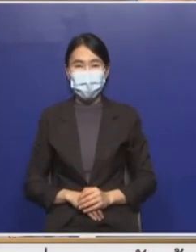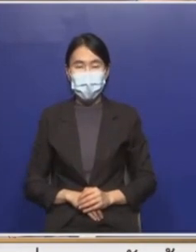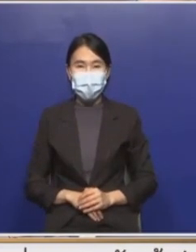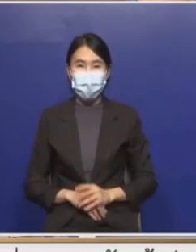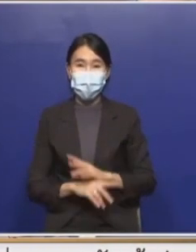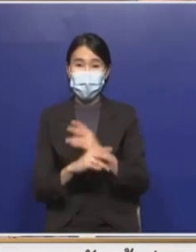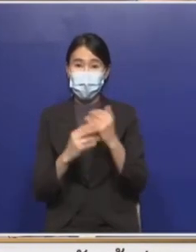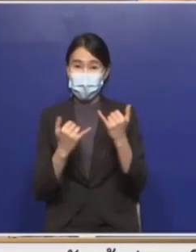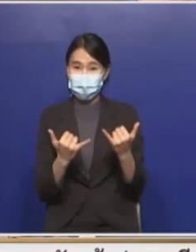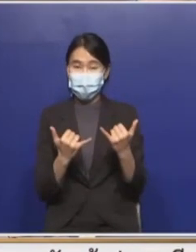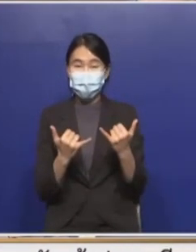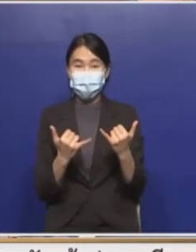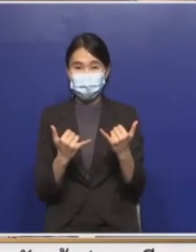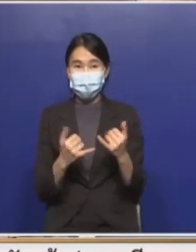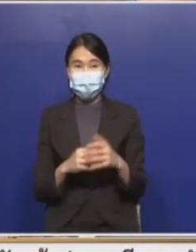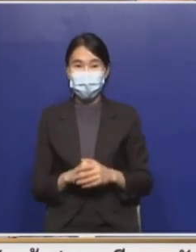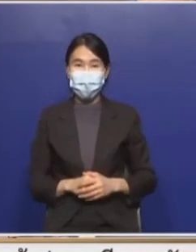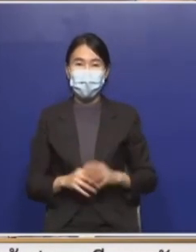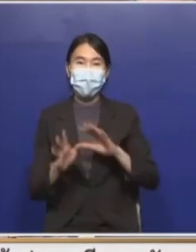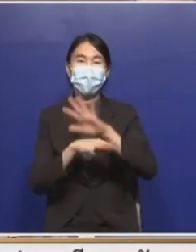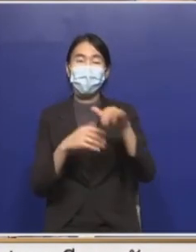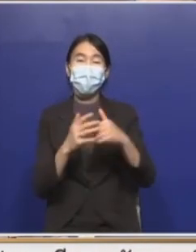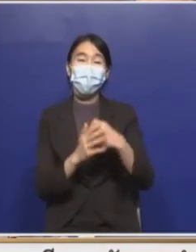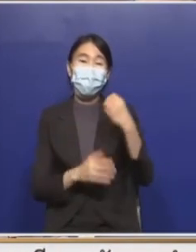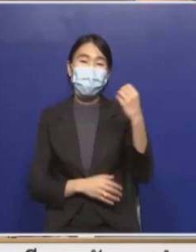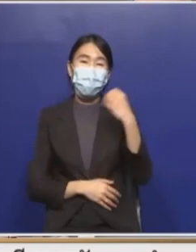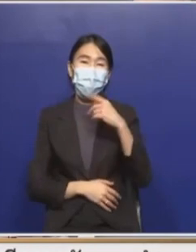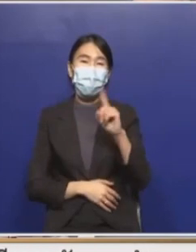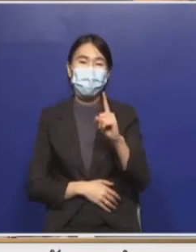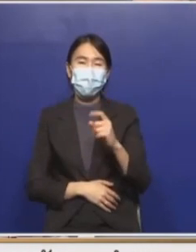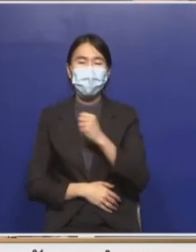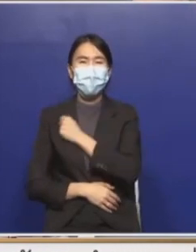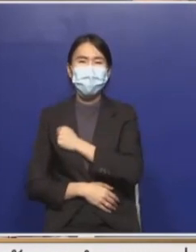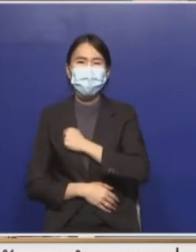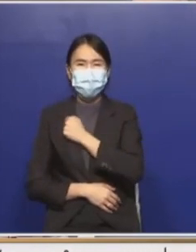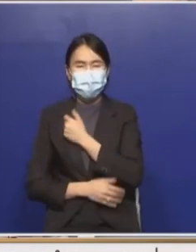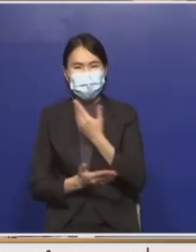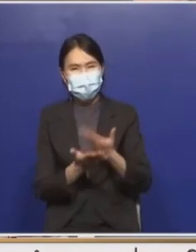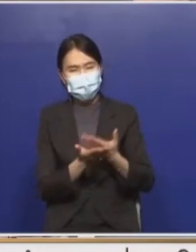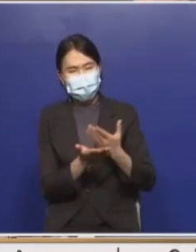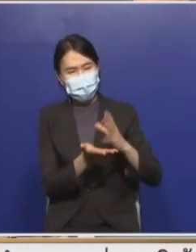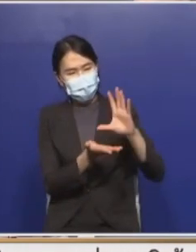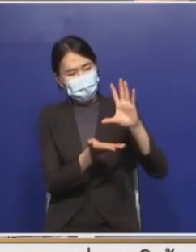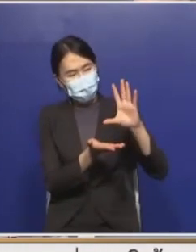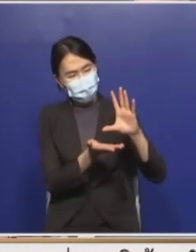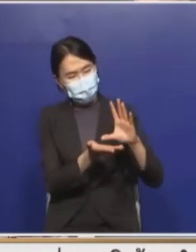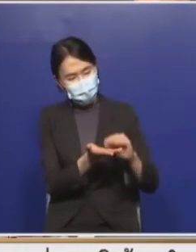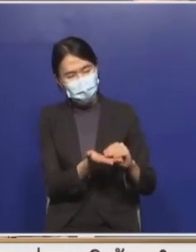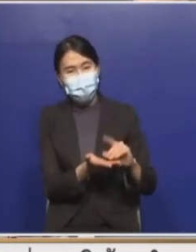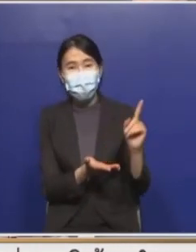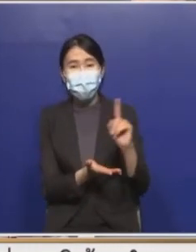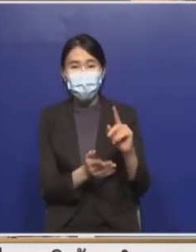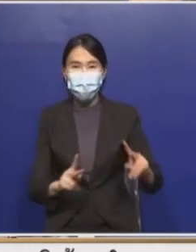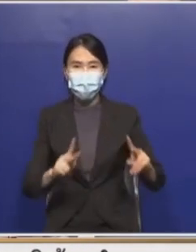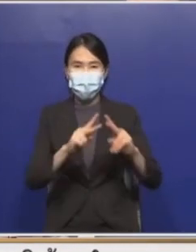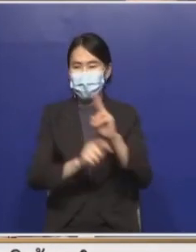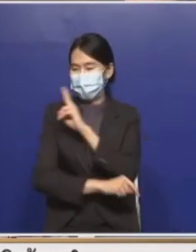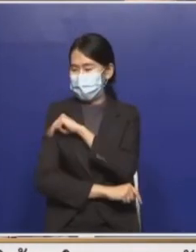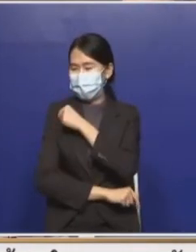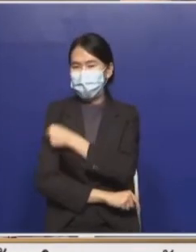หร่วันนี้ทุกคนบอกว่าเสียใจที่ท่านลดงบประมาณของกระทรวงสาธารณสุข